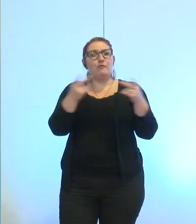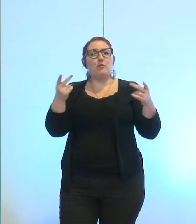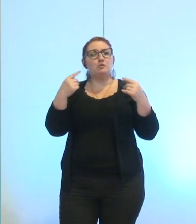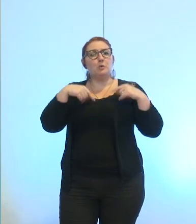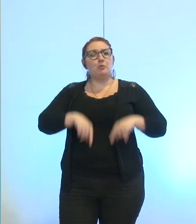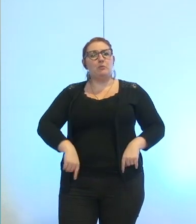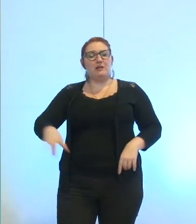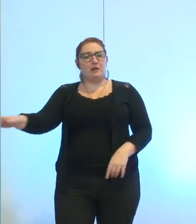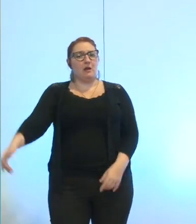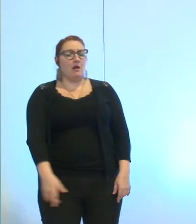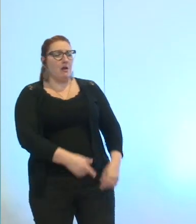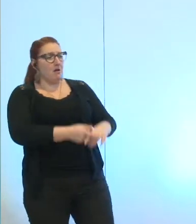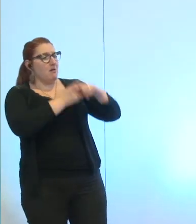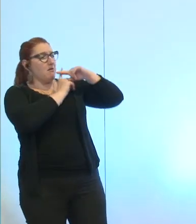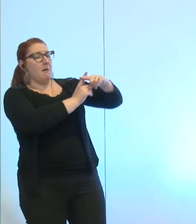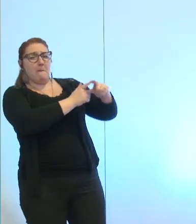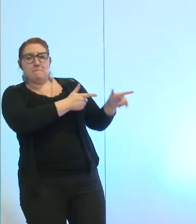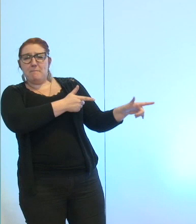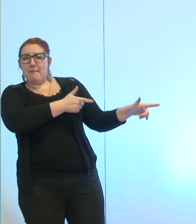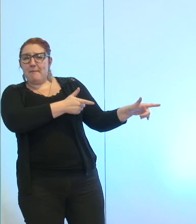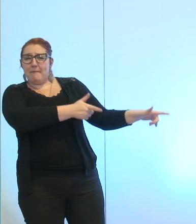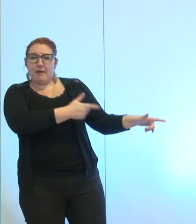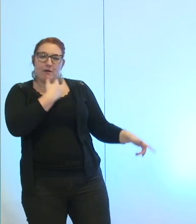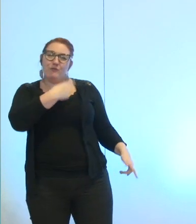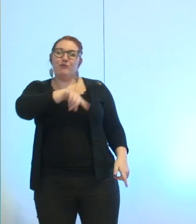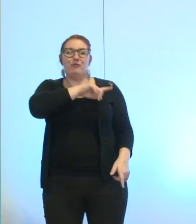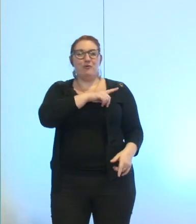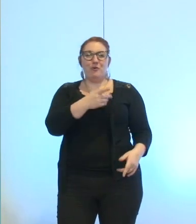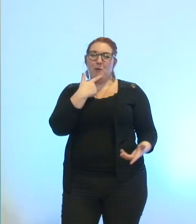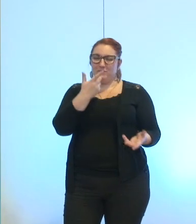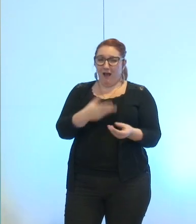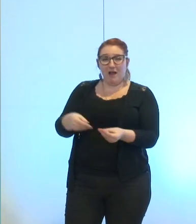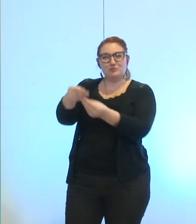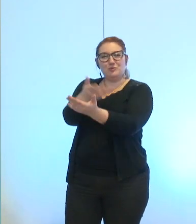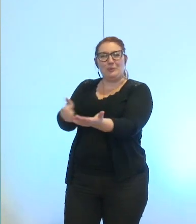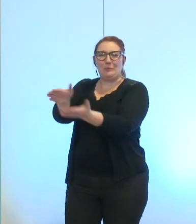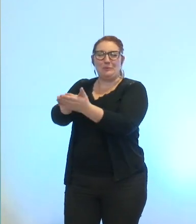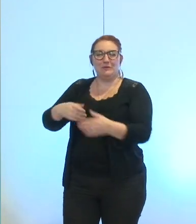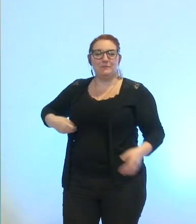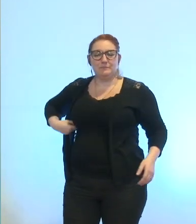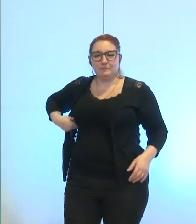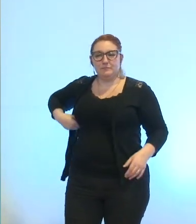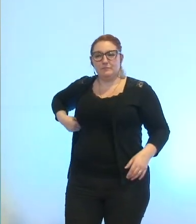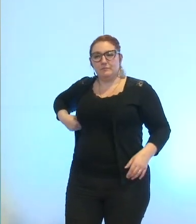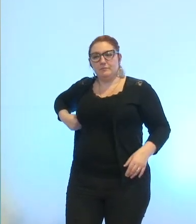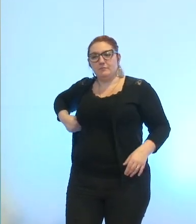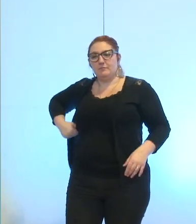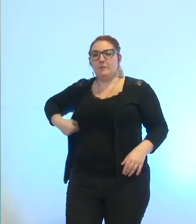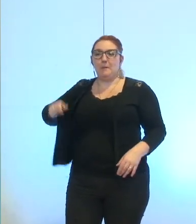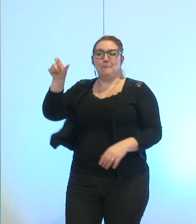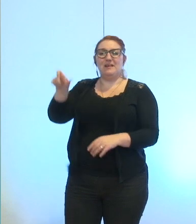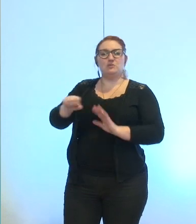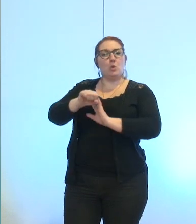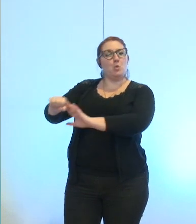public et ça s'est vu juste avant l'intervention de Monsieur Safar puisque un des élus de l'opposition de